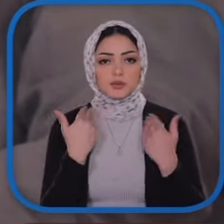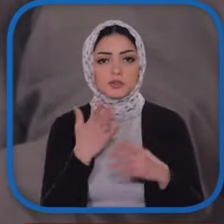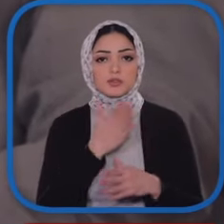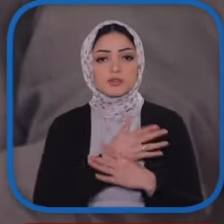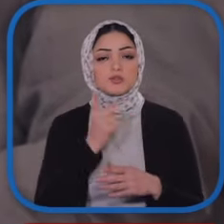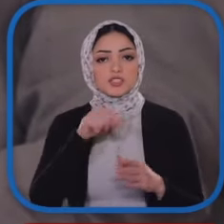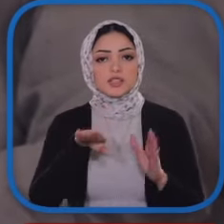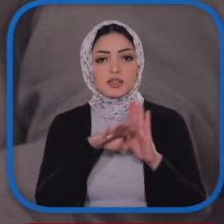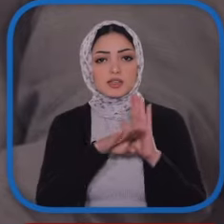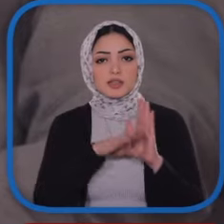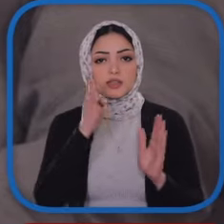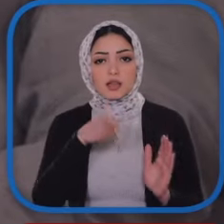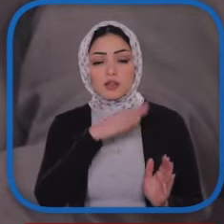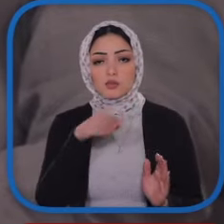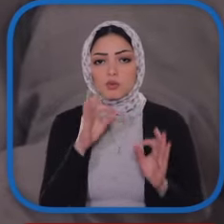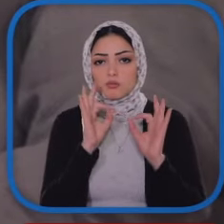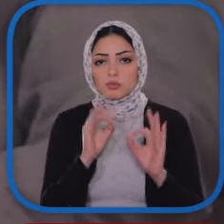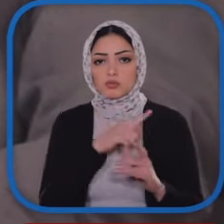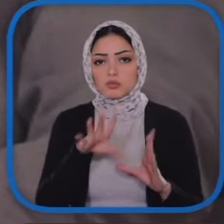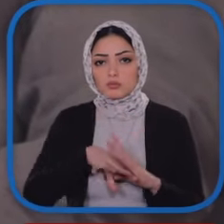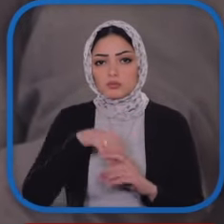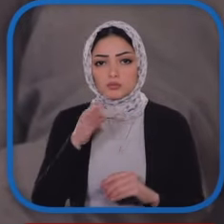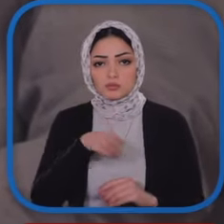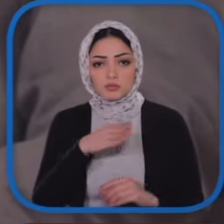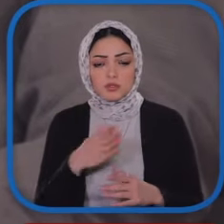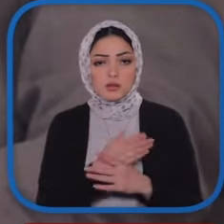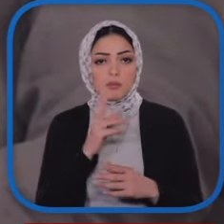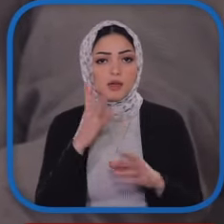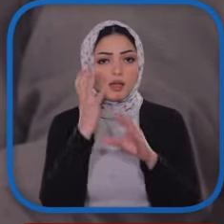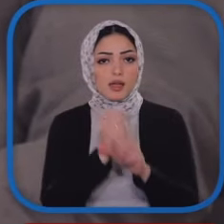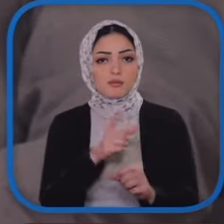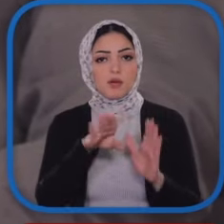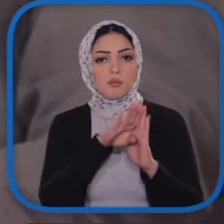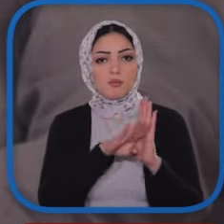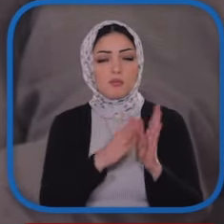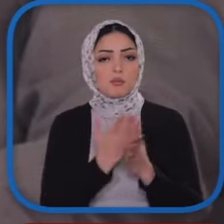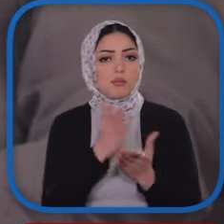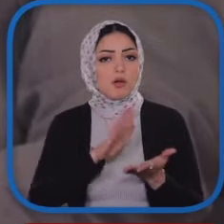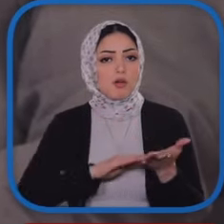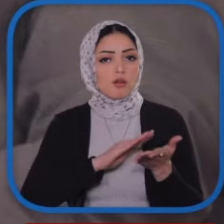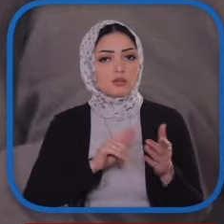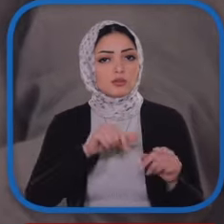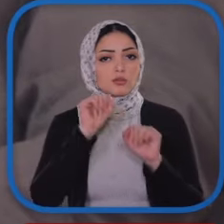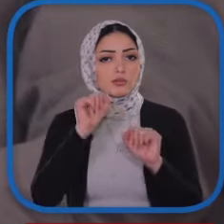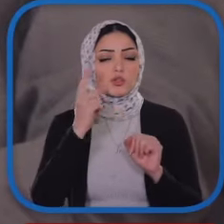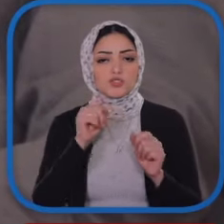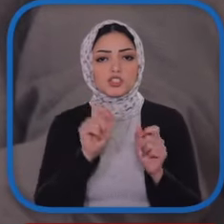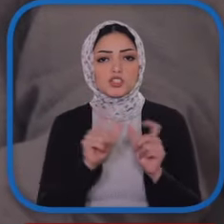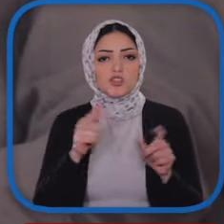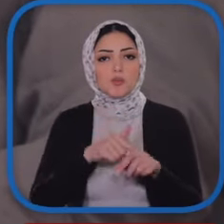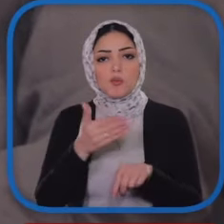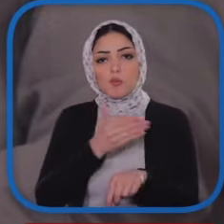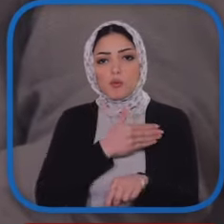بيتلقى جدول متابعة دوري مستمر بيحميه من مخاطر تنشيط الفيروس مرة أخرى عنده أو